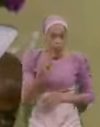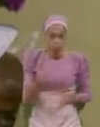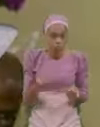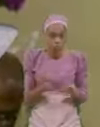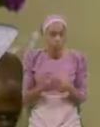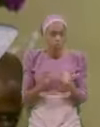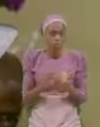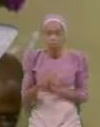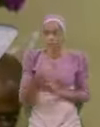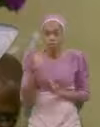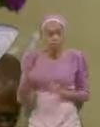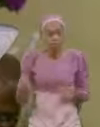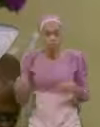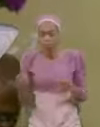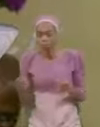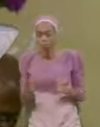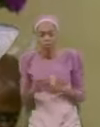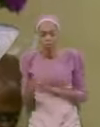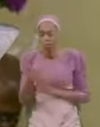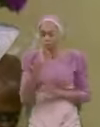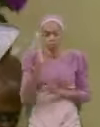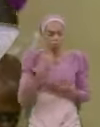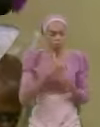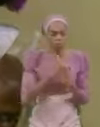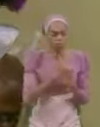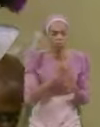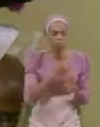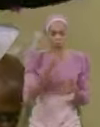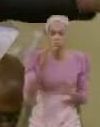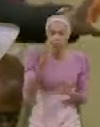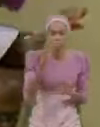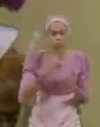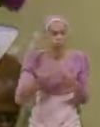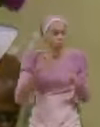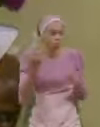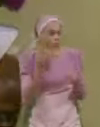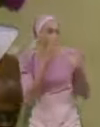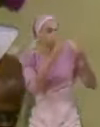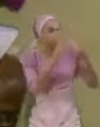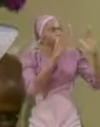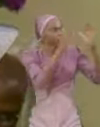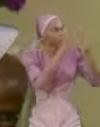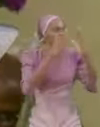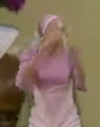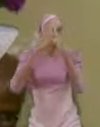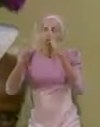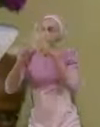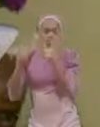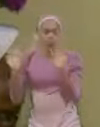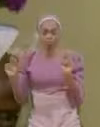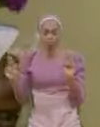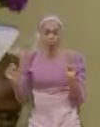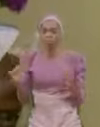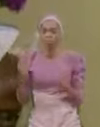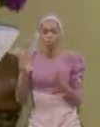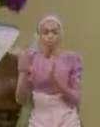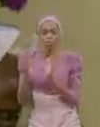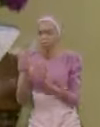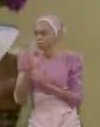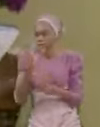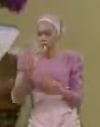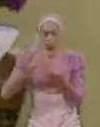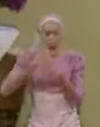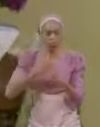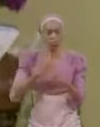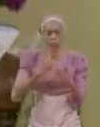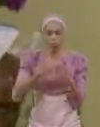de lieu où Jésus n'allait pas il ne limitait pas son ministère aux villes aux grandes villes il il limitait pas ses